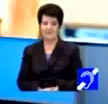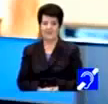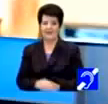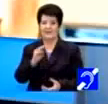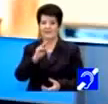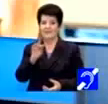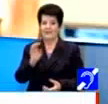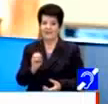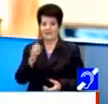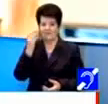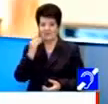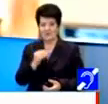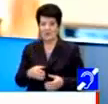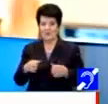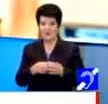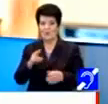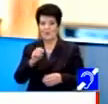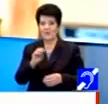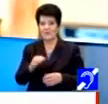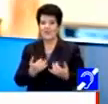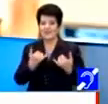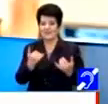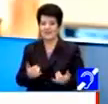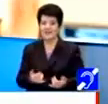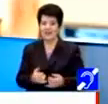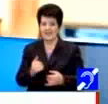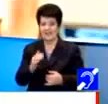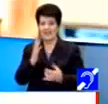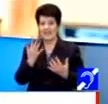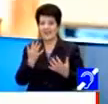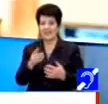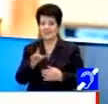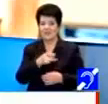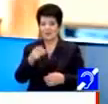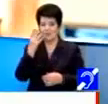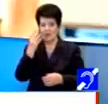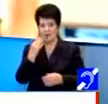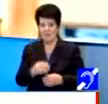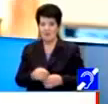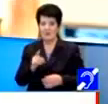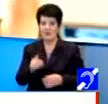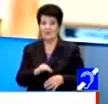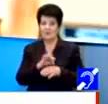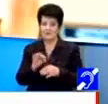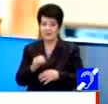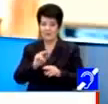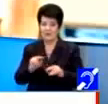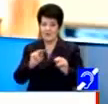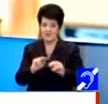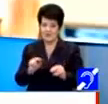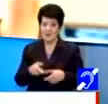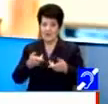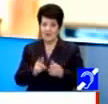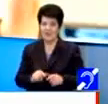TVR Moldova lansează campania Profi, dedicată cadrelor didactice din Republica Moldova. Protagoniștii reportajelor sunt profesorii,